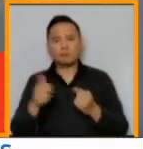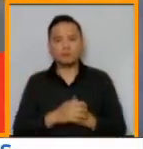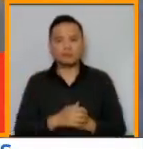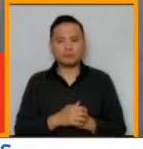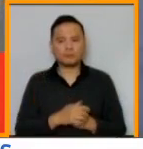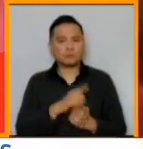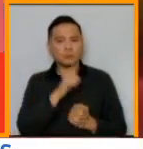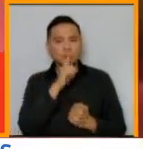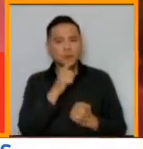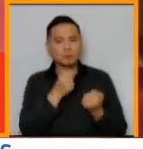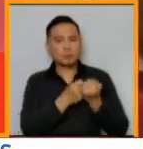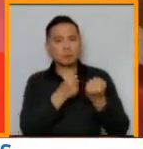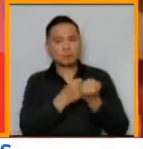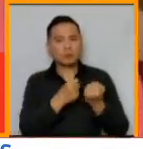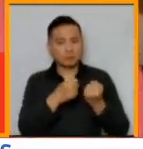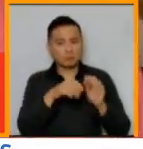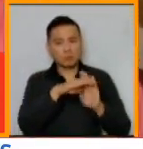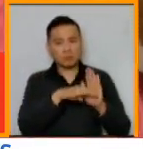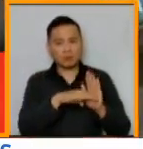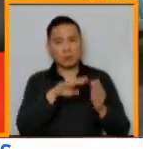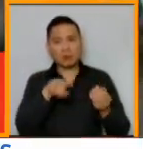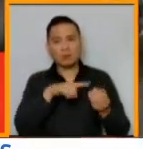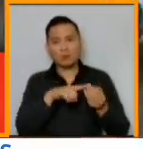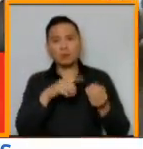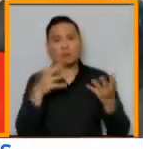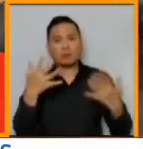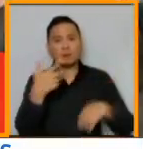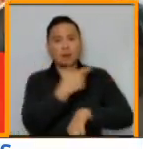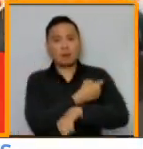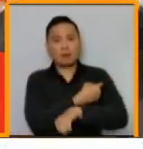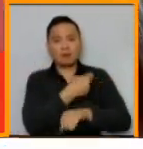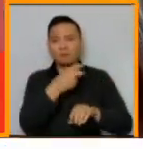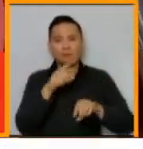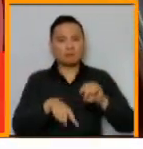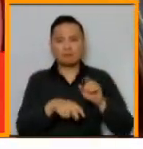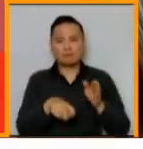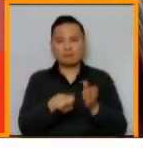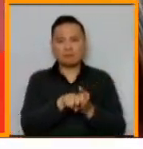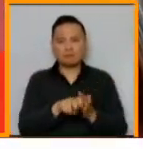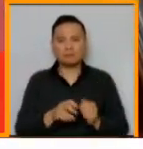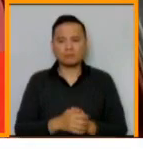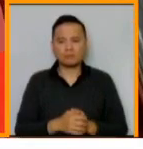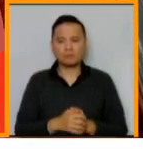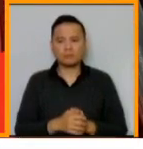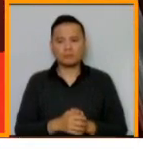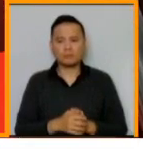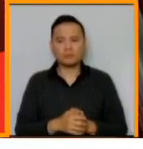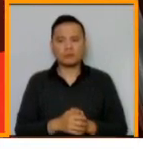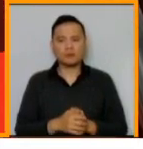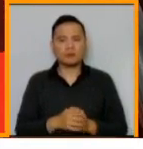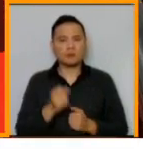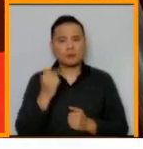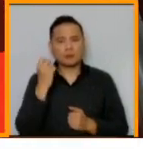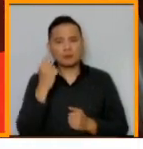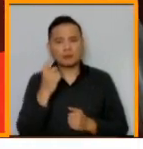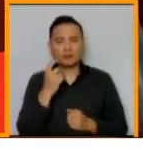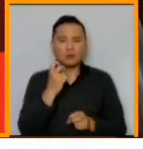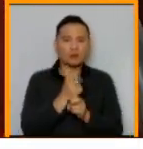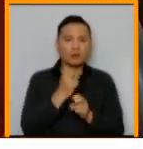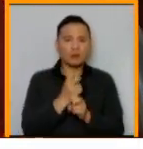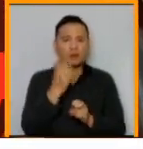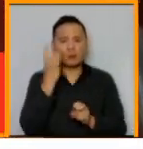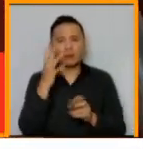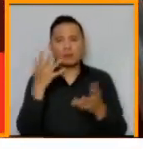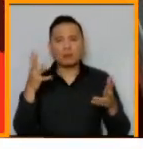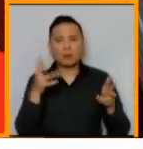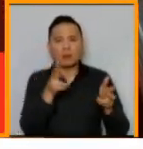ng gobyerno. Hamon lang daw ito sa kanila dahil wala naman silang terminal. Mahirap. Kasi siyempre wala kami konduktor.